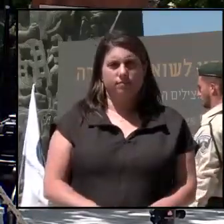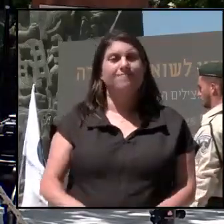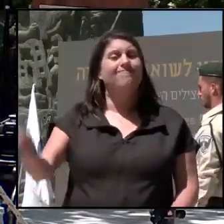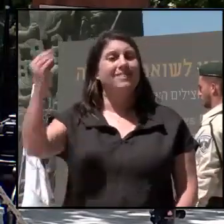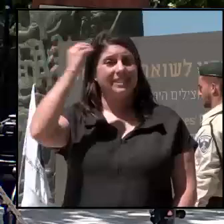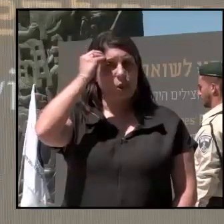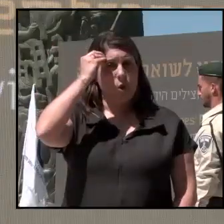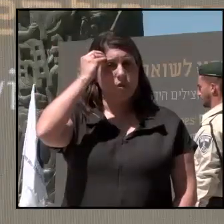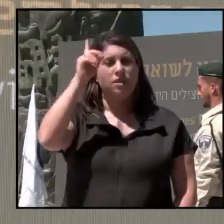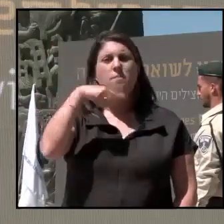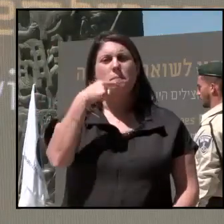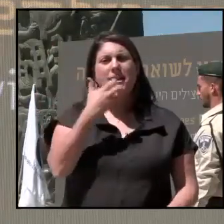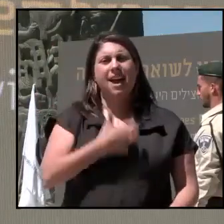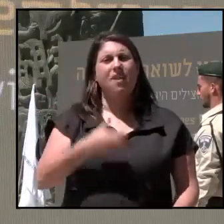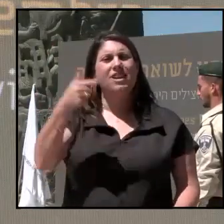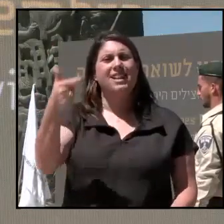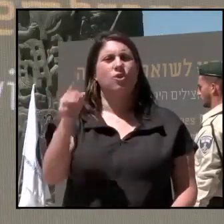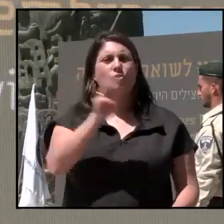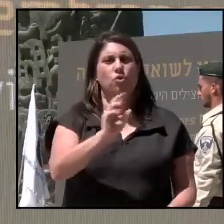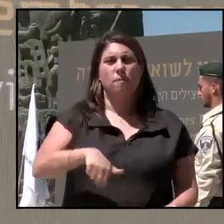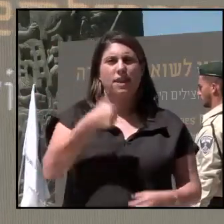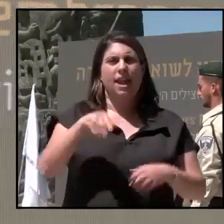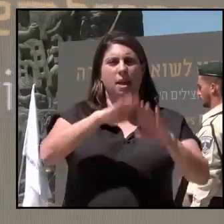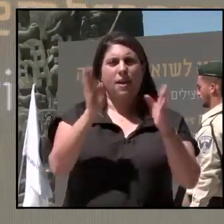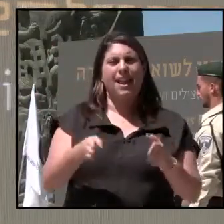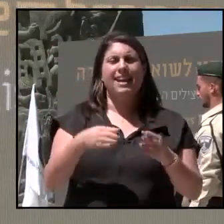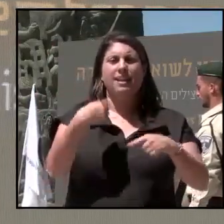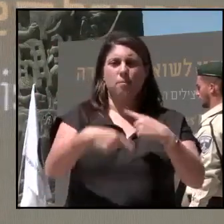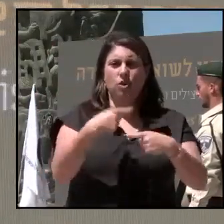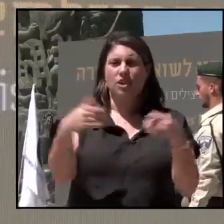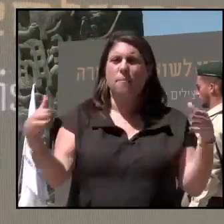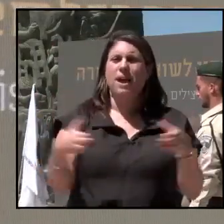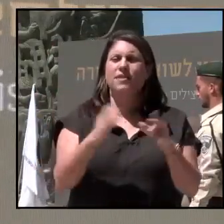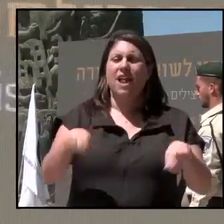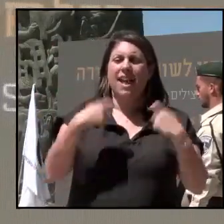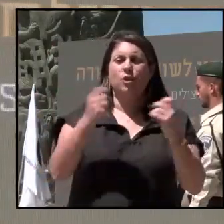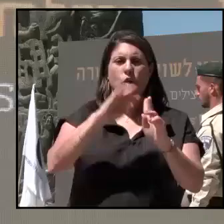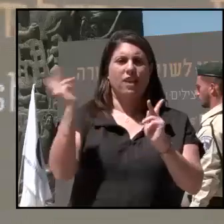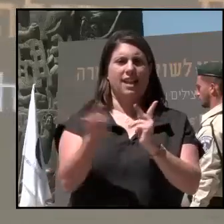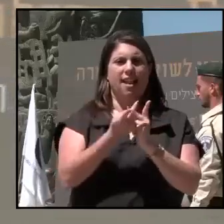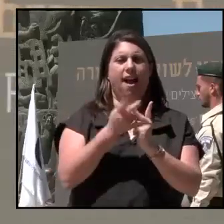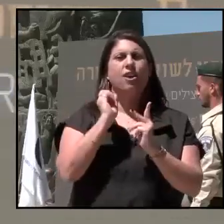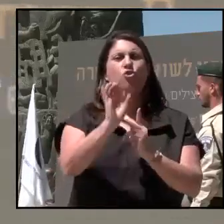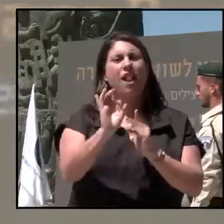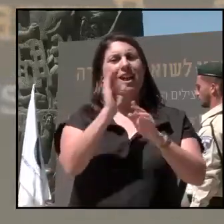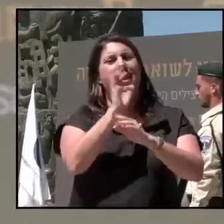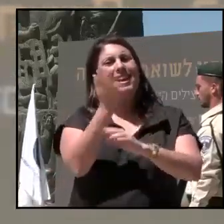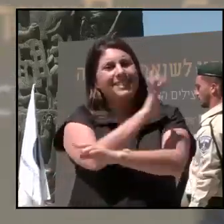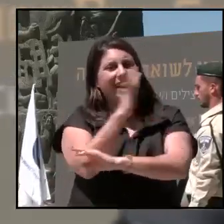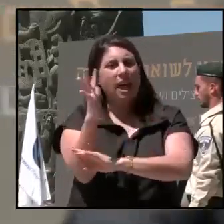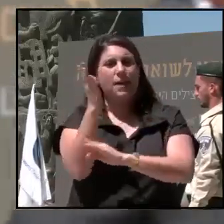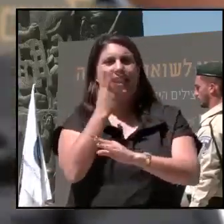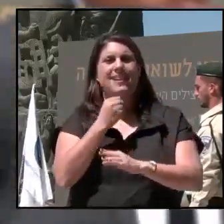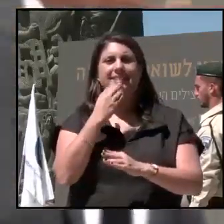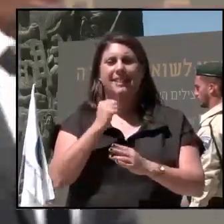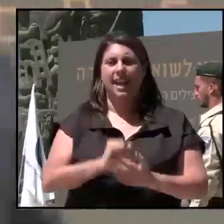יזכור, מפי הרב גדעון שלוש, מנהל מחלקת מורשת בחטיבה לחינוך ולקהילה של קרן קיימת לישראל.